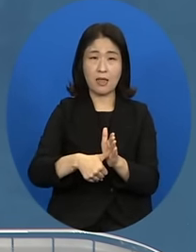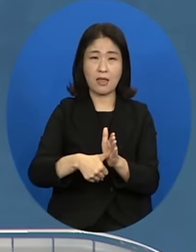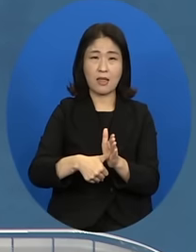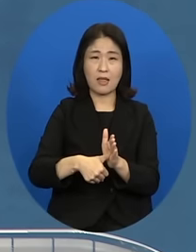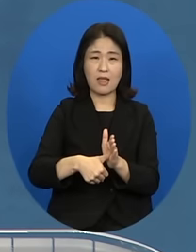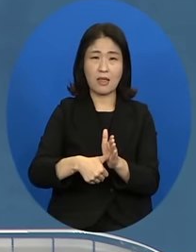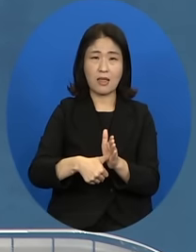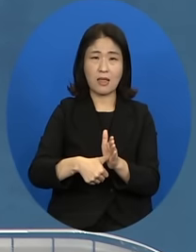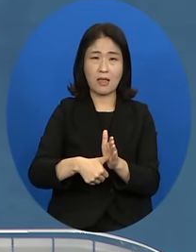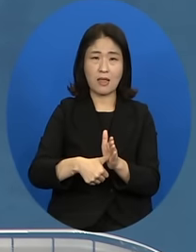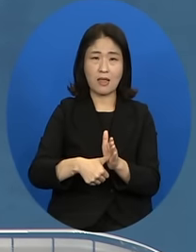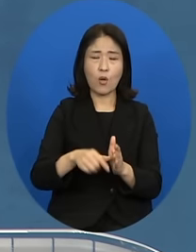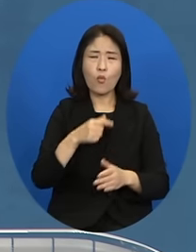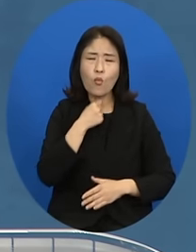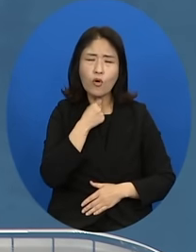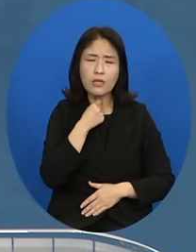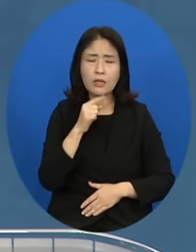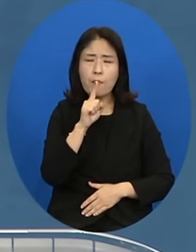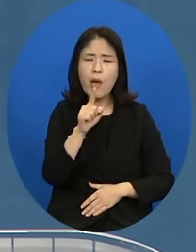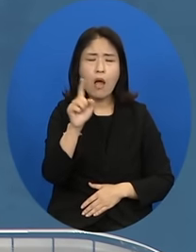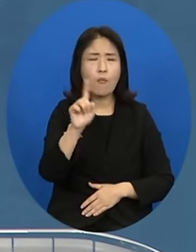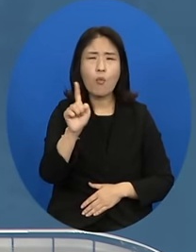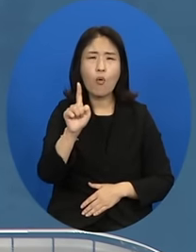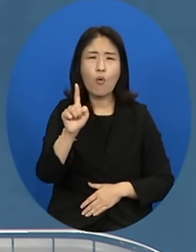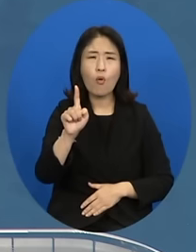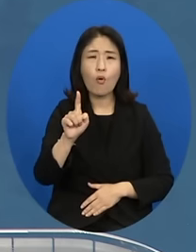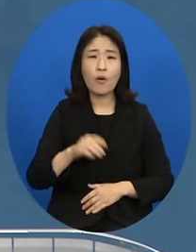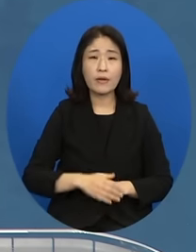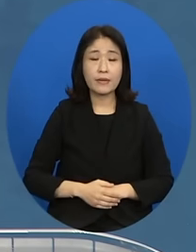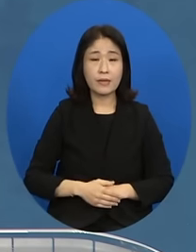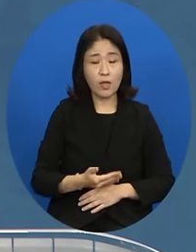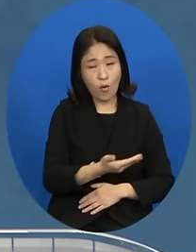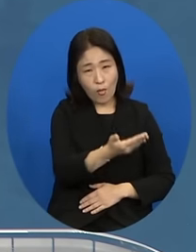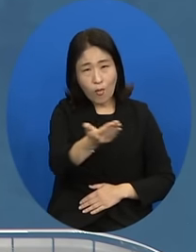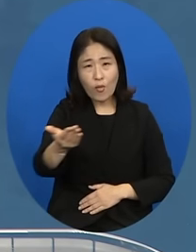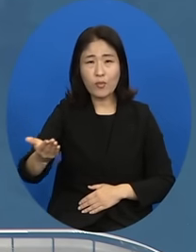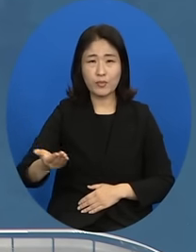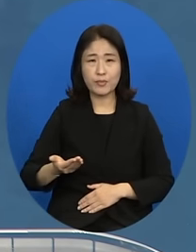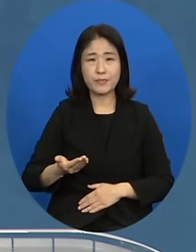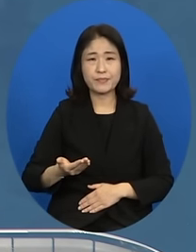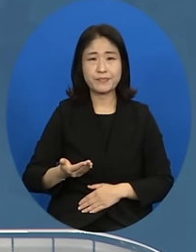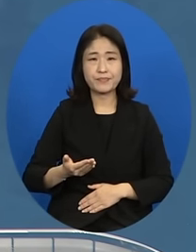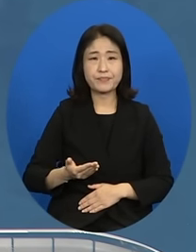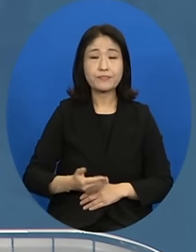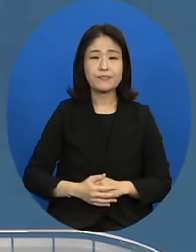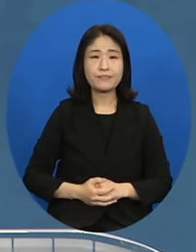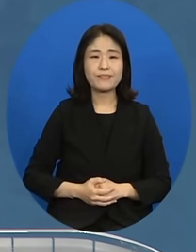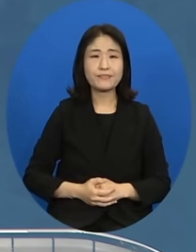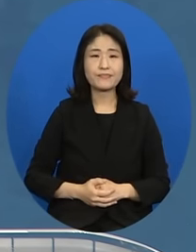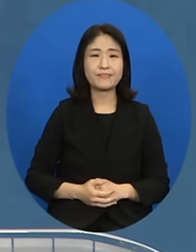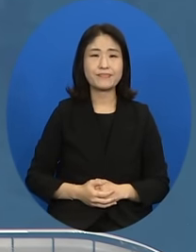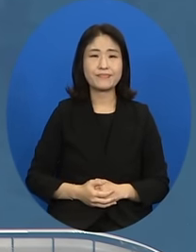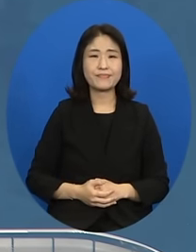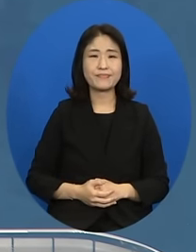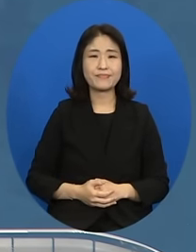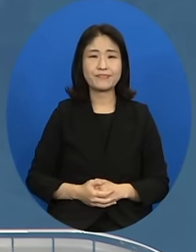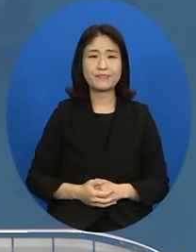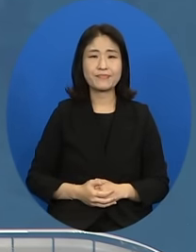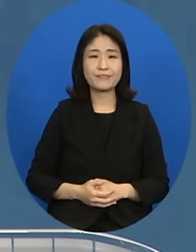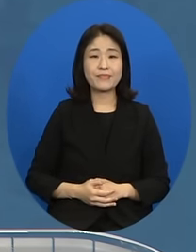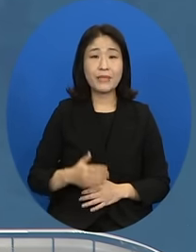이 말씀을 드리고 싶었어요. 목사님, 전도사님, 장로님, 성도님들,